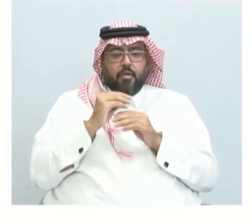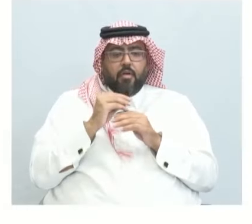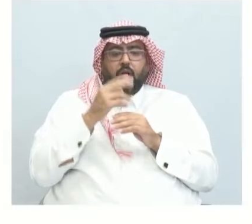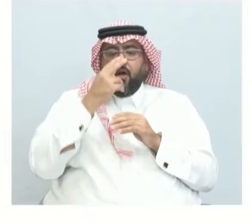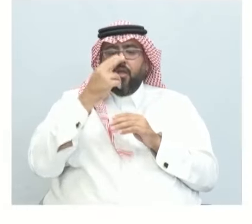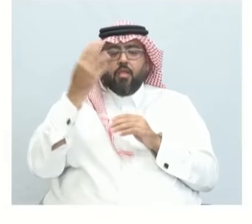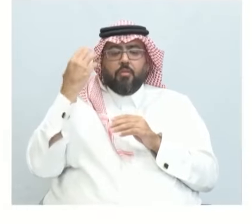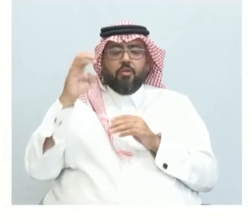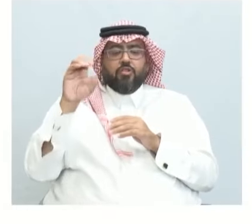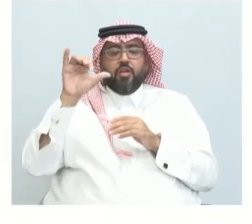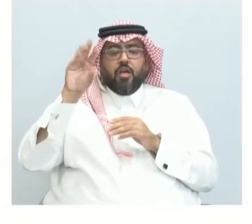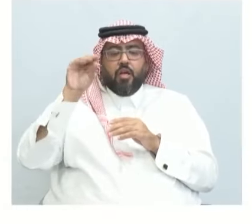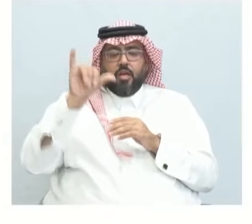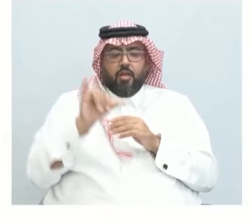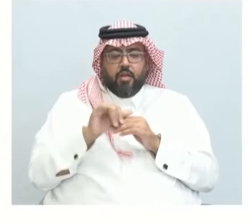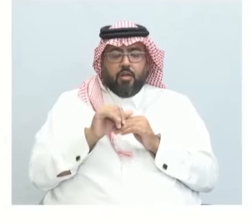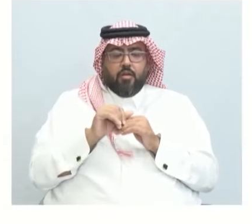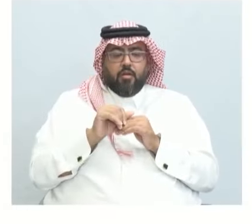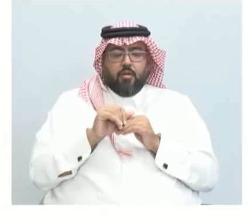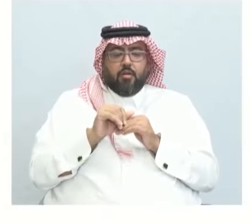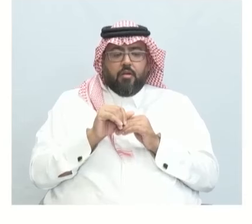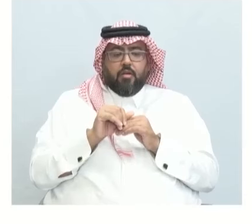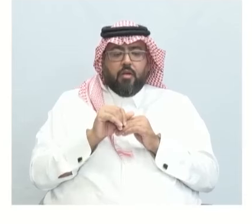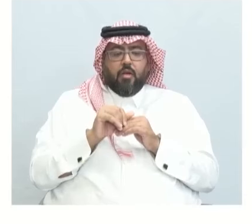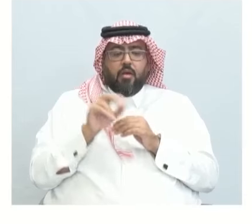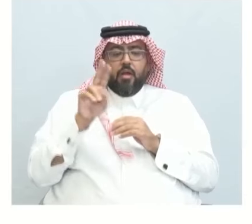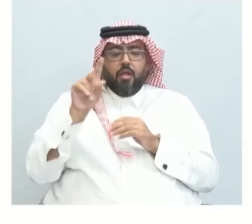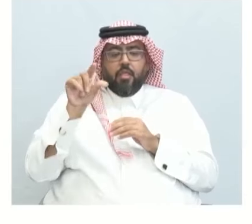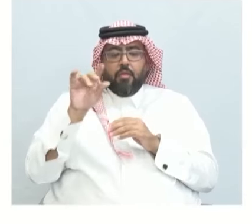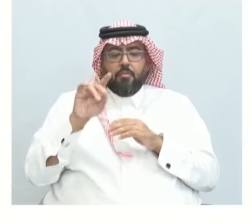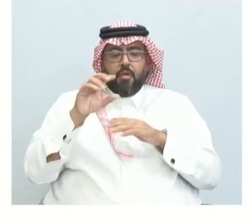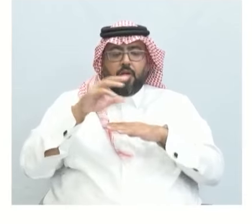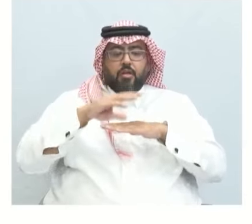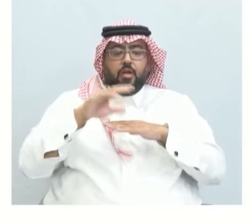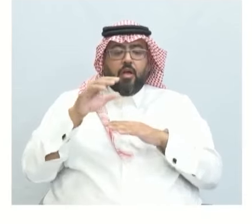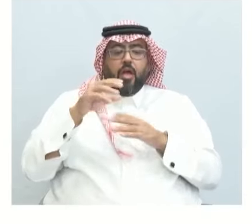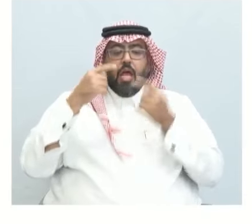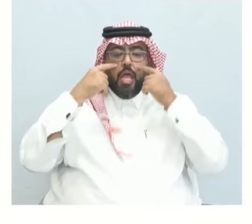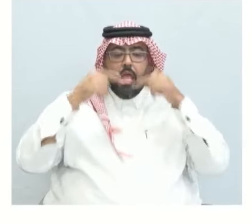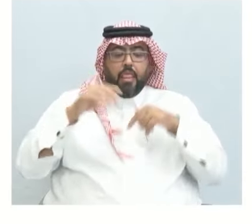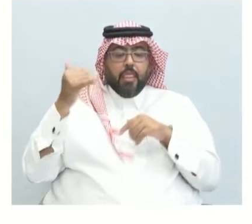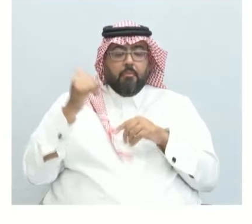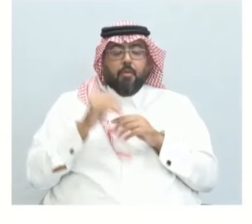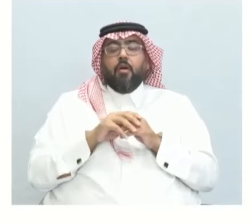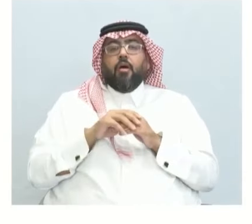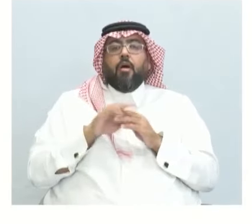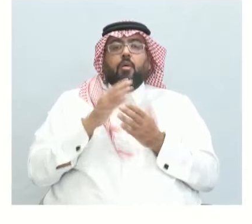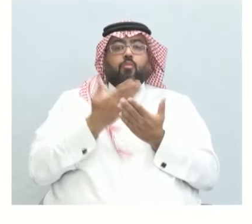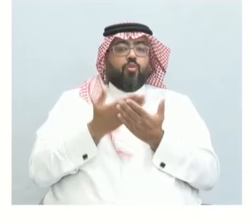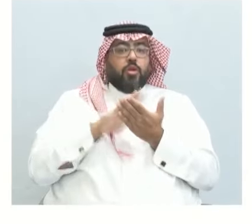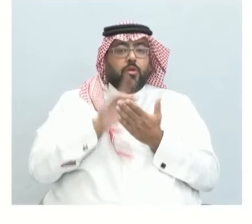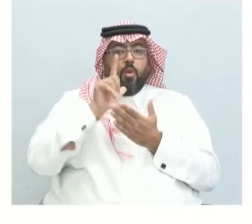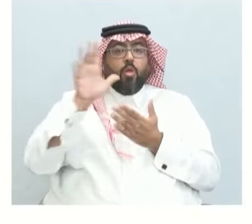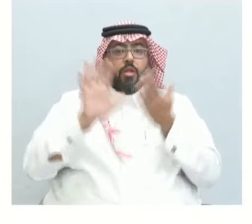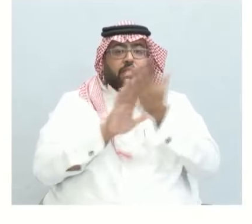الجاهلي وكذلك مفهوم العصر الجاهلي ثم بيئه الادب في العصر الجاهل وبعد ذلك حياه العرب يشاركني في تقديم هذا الدرس في لغه